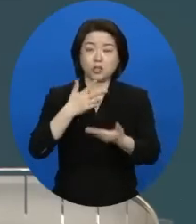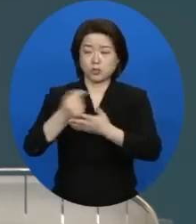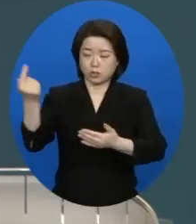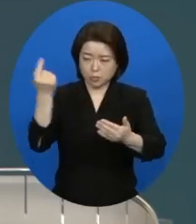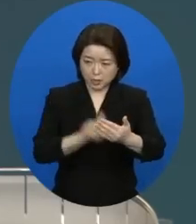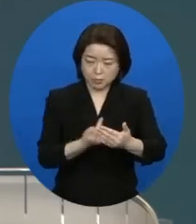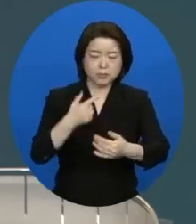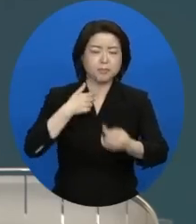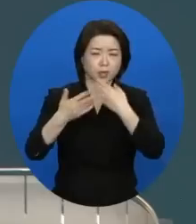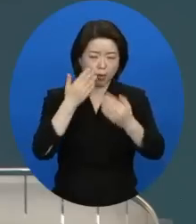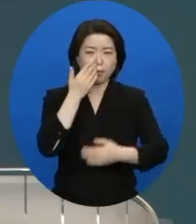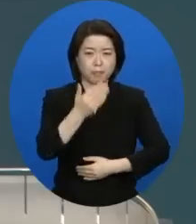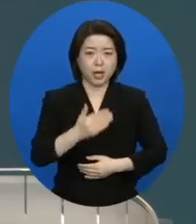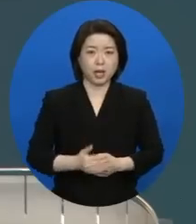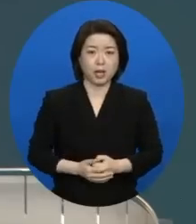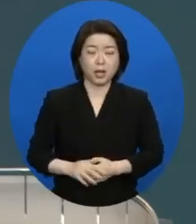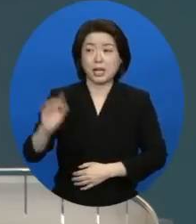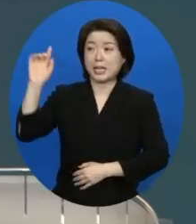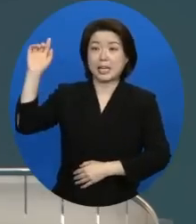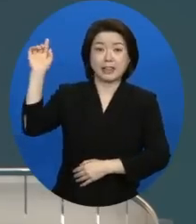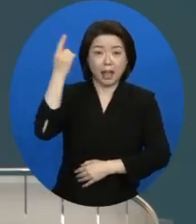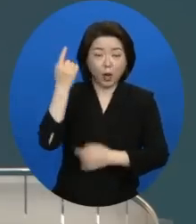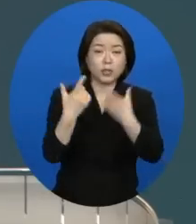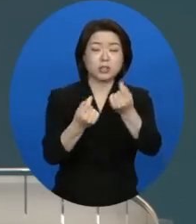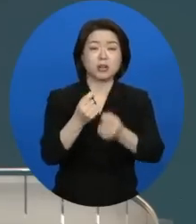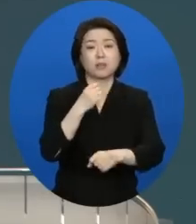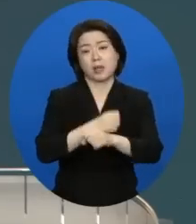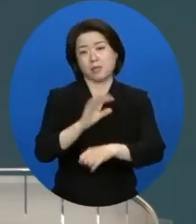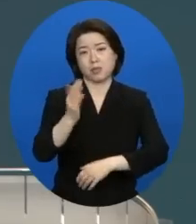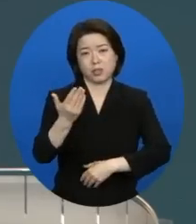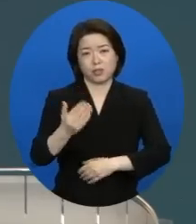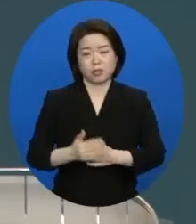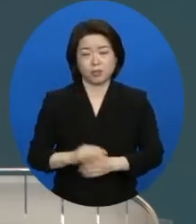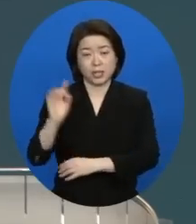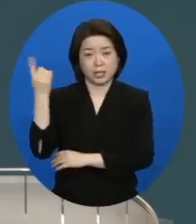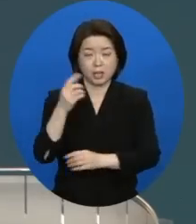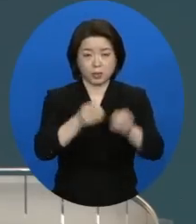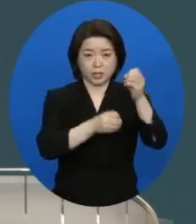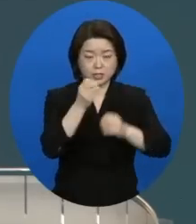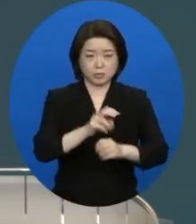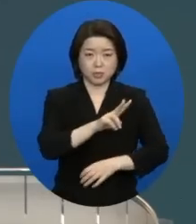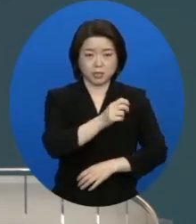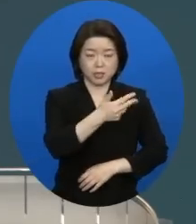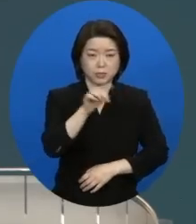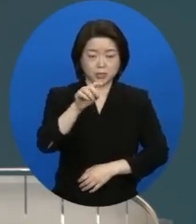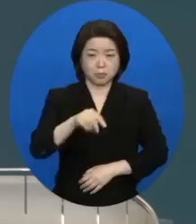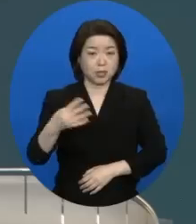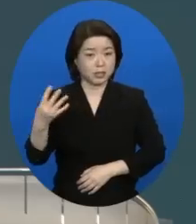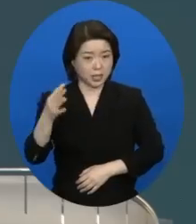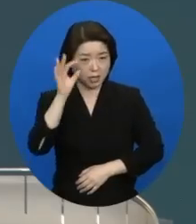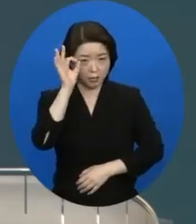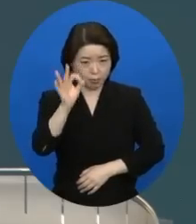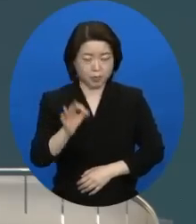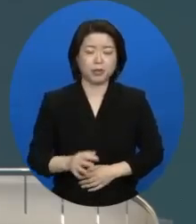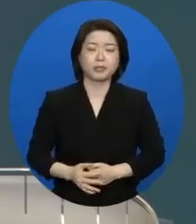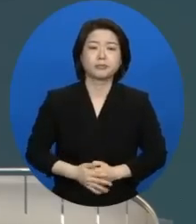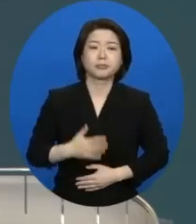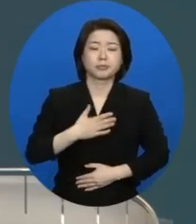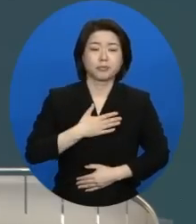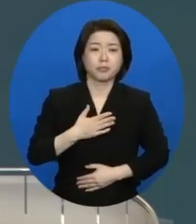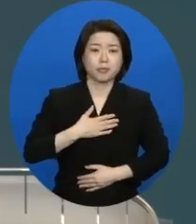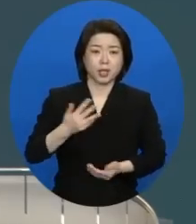경험하게 돼요. 다윗처럼 하면 돼요. 다윗이 시편 27편 4절에서 이렇게 고백했습니다.